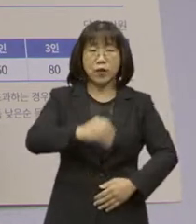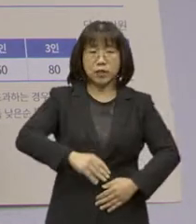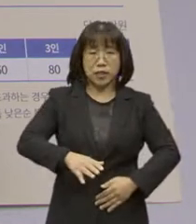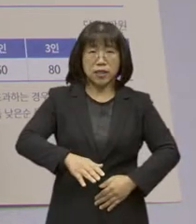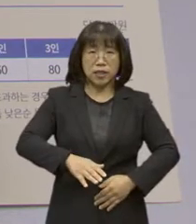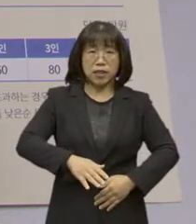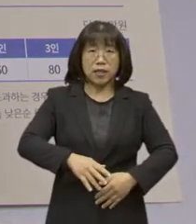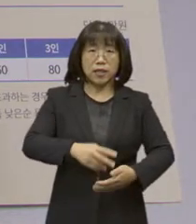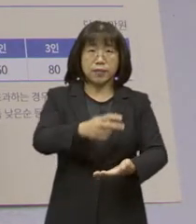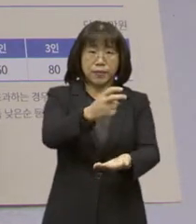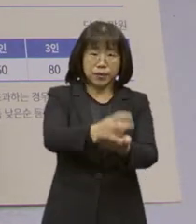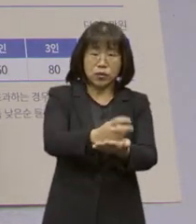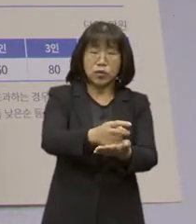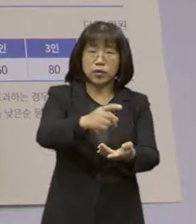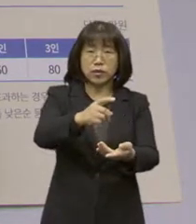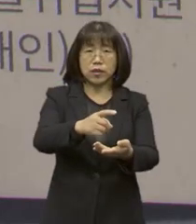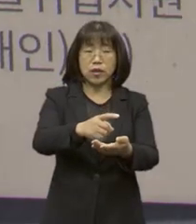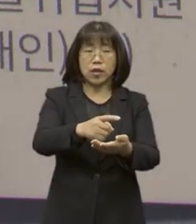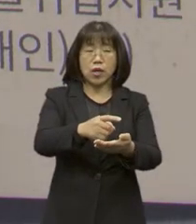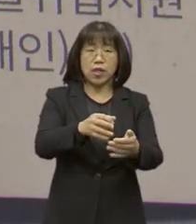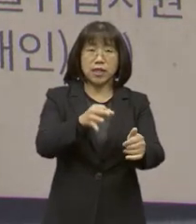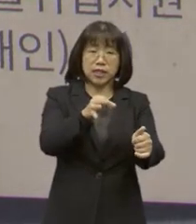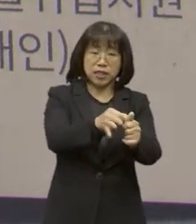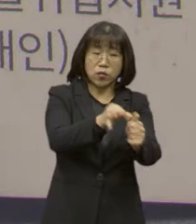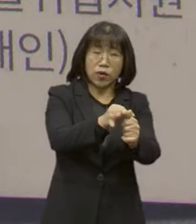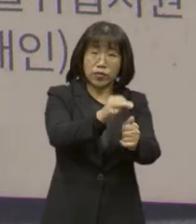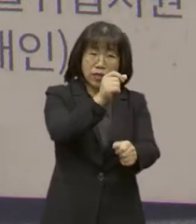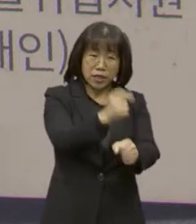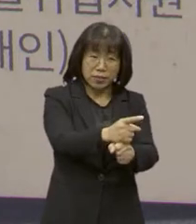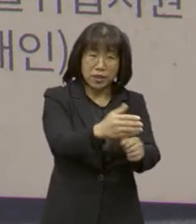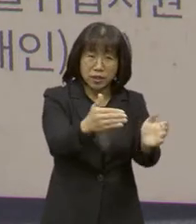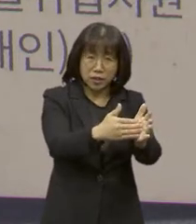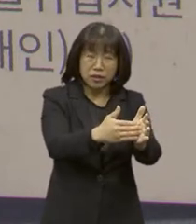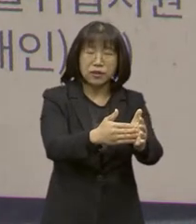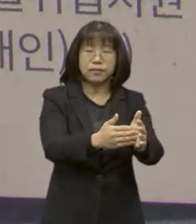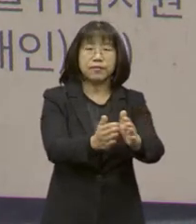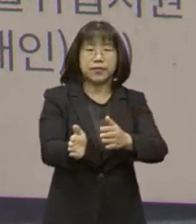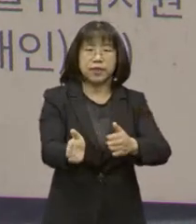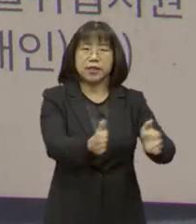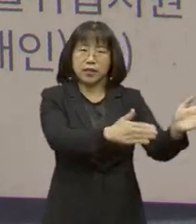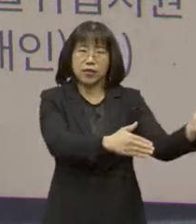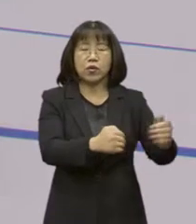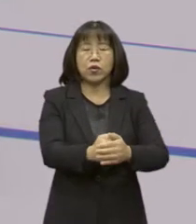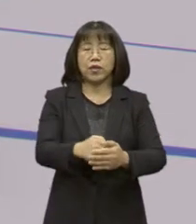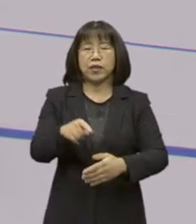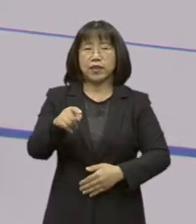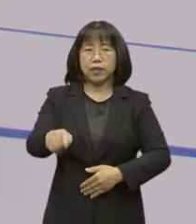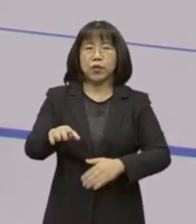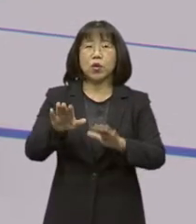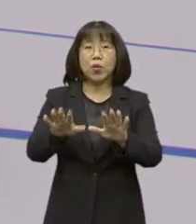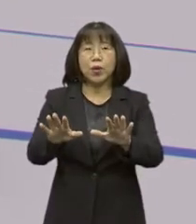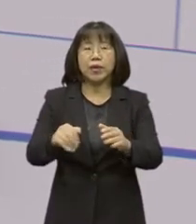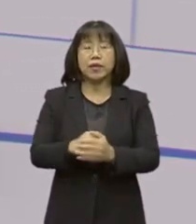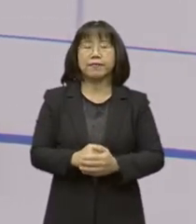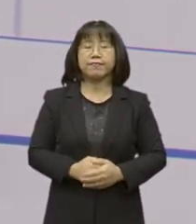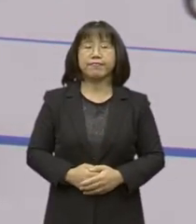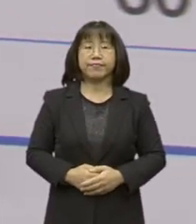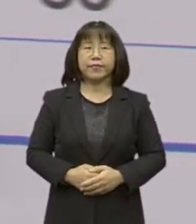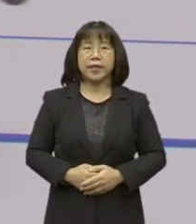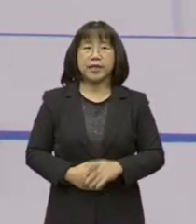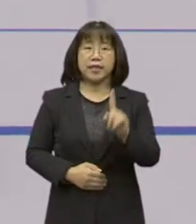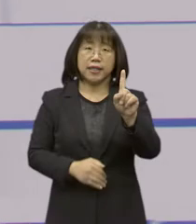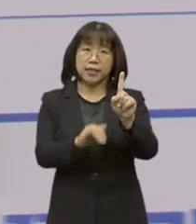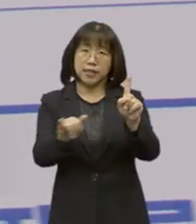기존 복지제도나 다른 코로나19 피해 지원을 받은 가구는 제외되며 지원 금액은 올해 9월 9일